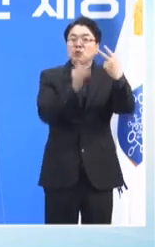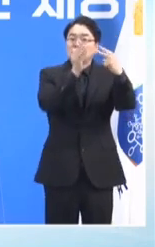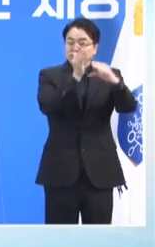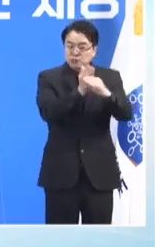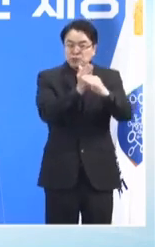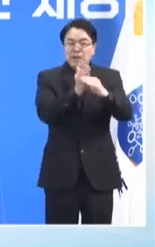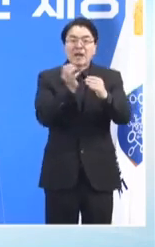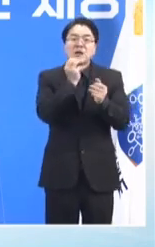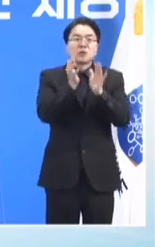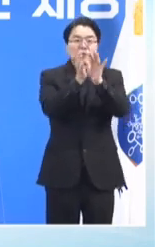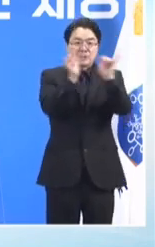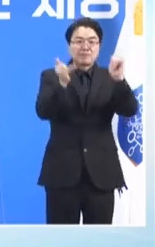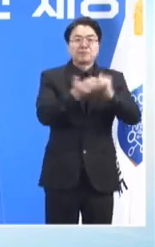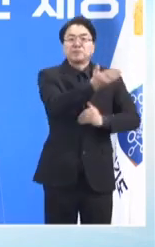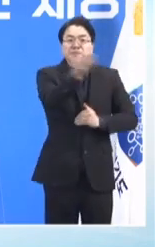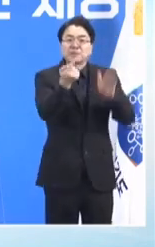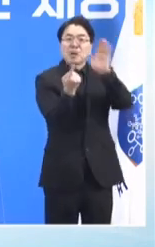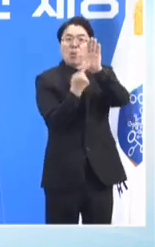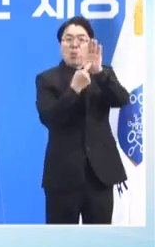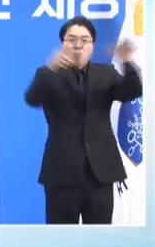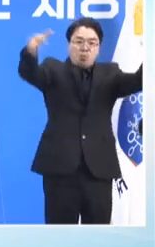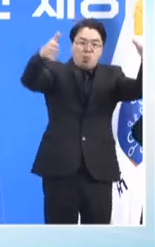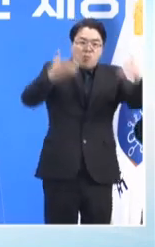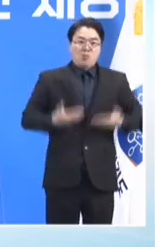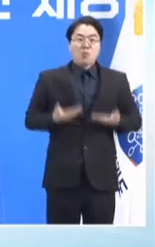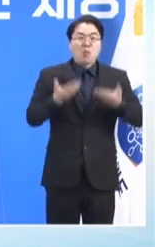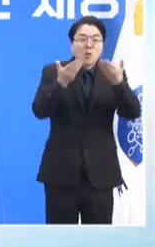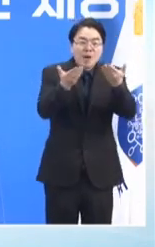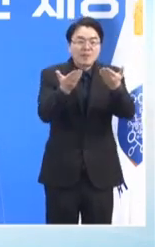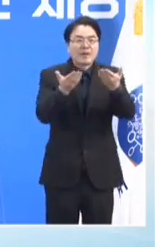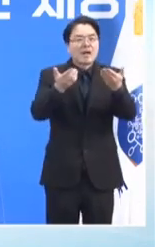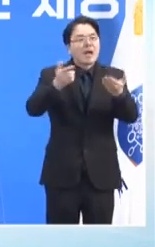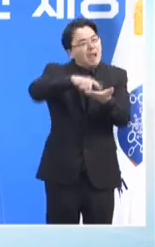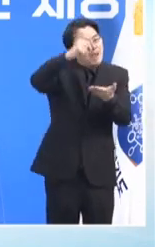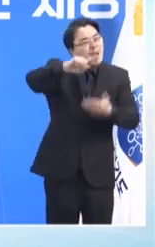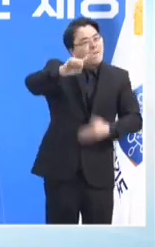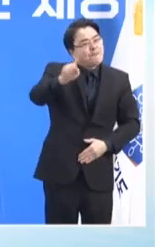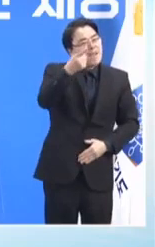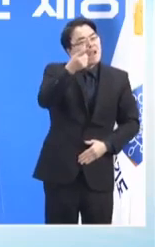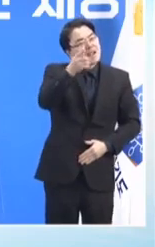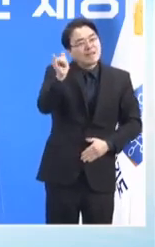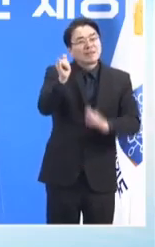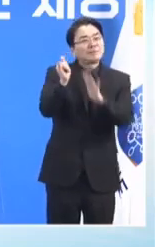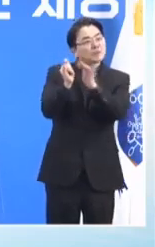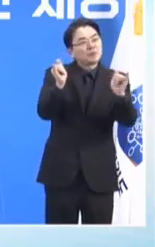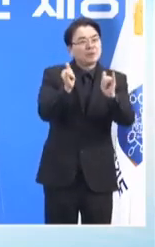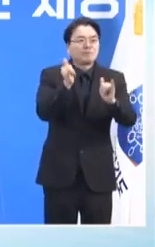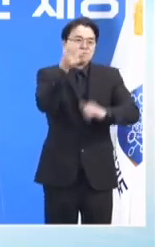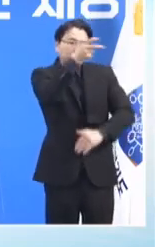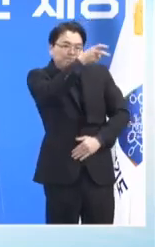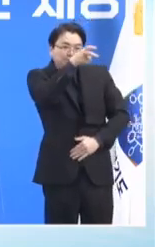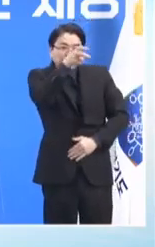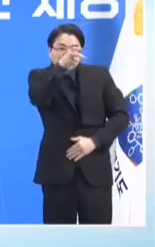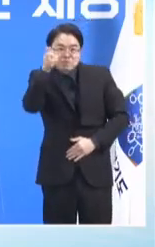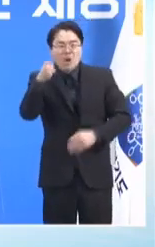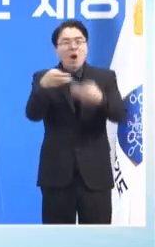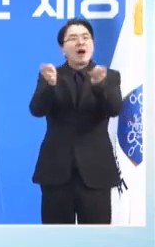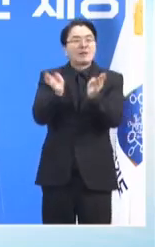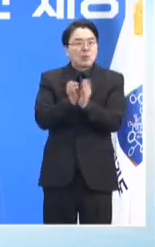대상으로 자원봉사를 공모 모집하여 약 100여 명 규모의 민간 모니터링단을